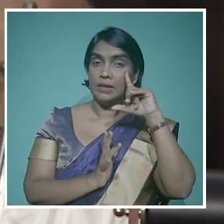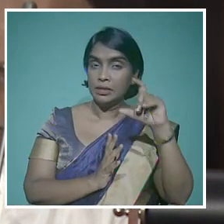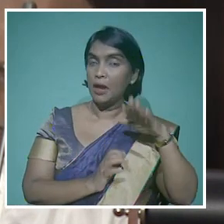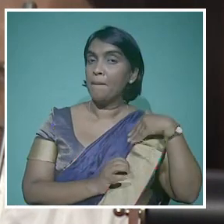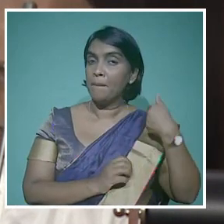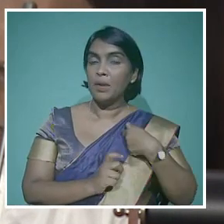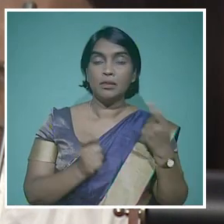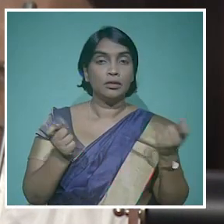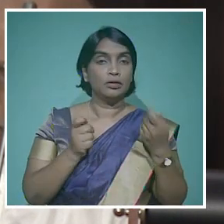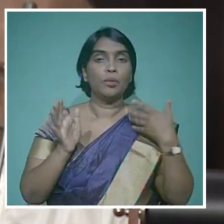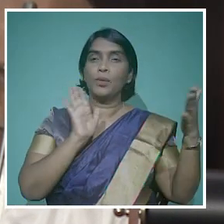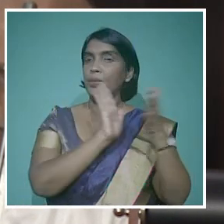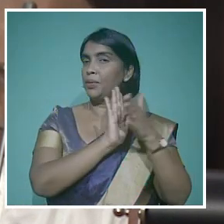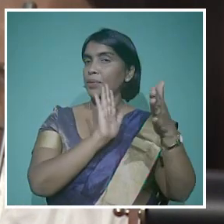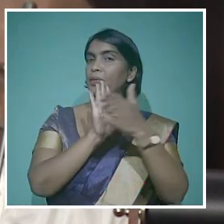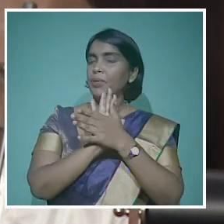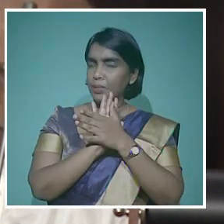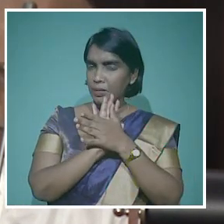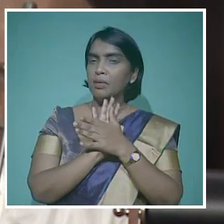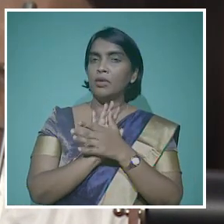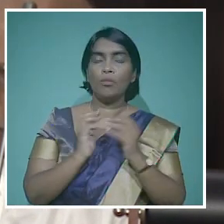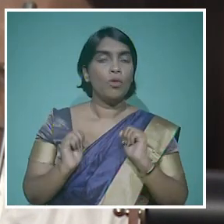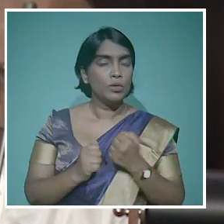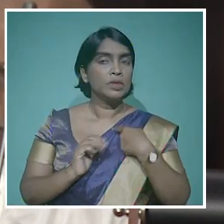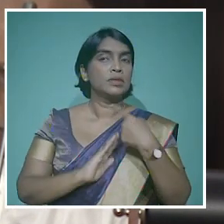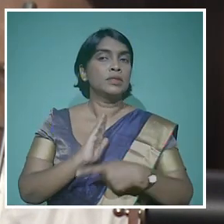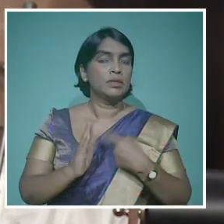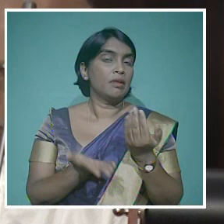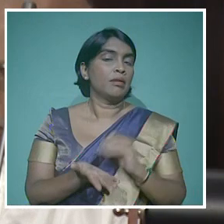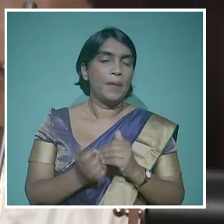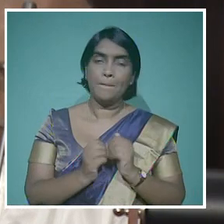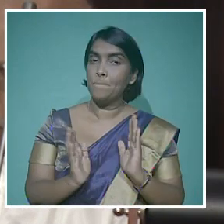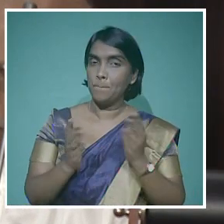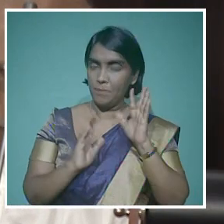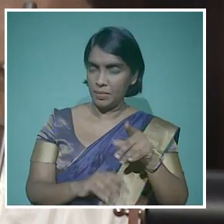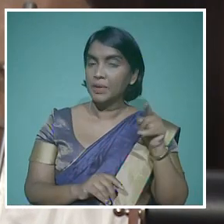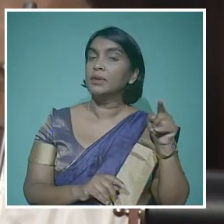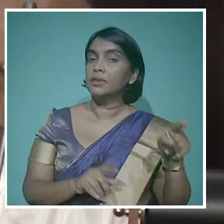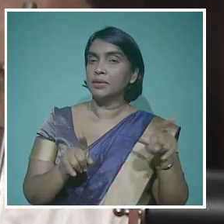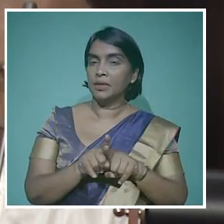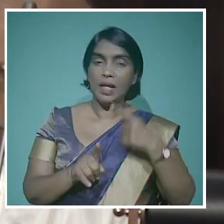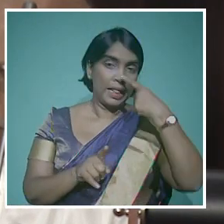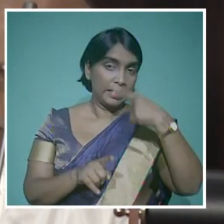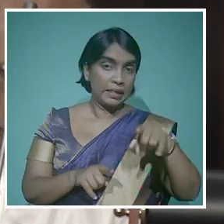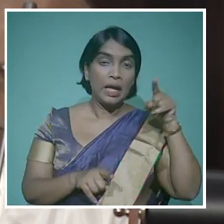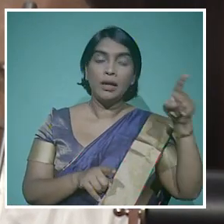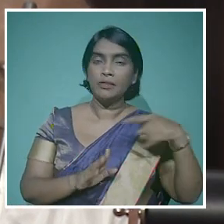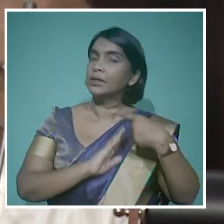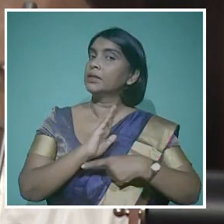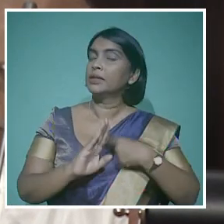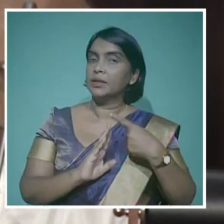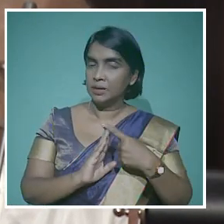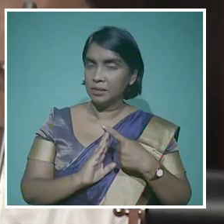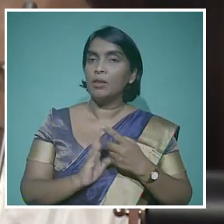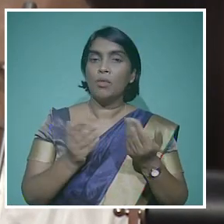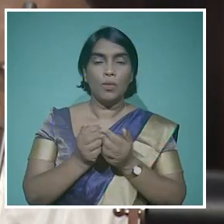ප්‍රධාන වෙළඳපොළවන් සමග සම්බන්ධ වීමේ උත්සාහයන් ශ්‍රී ලංකාව යළිත් ආරම්භ කර තියෙනවා. එනම තායිලන්තය සමග ශ්‍රී ලංකාව